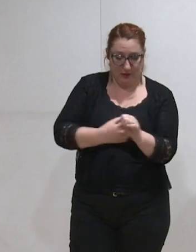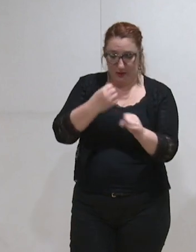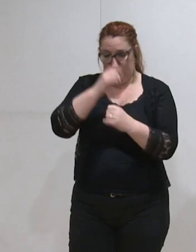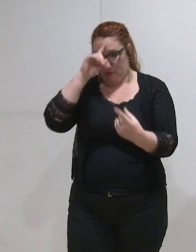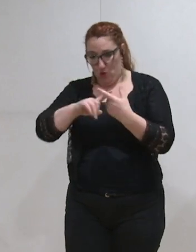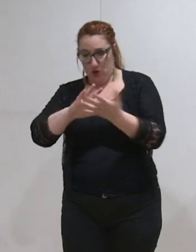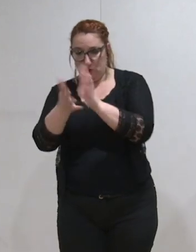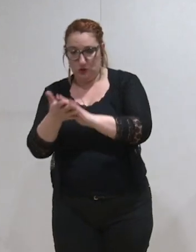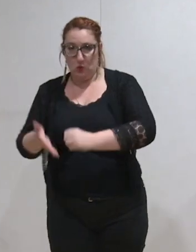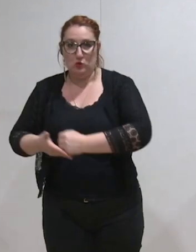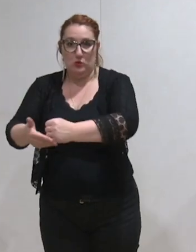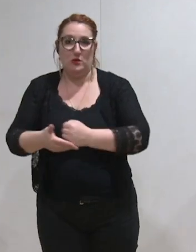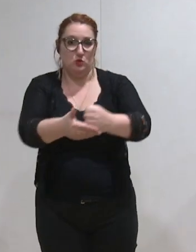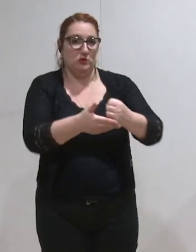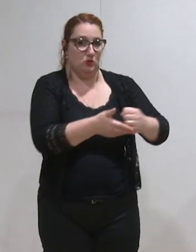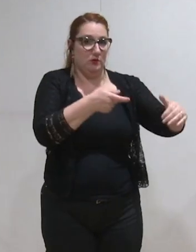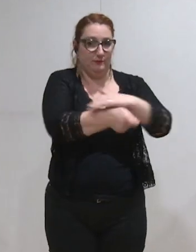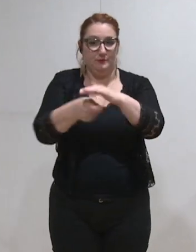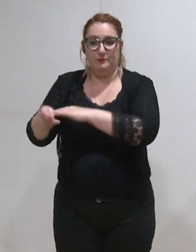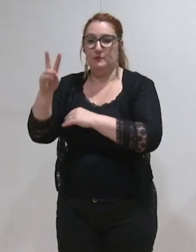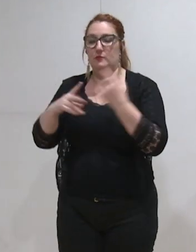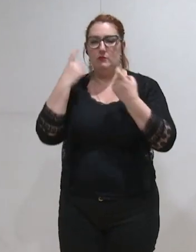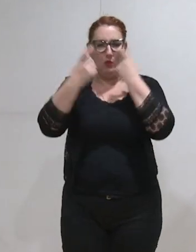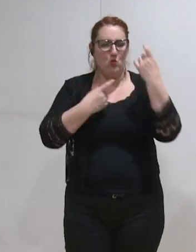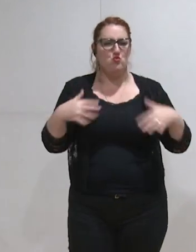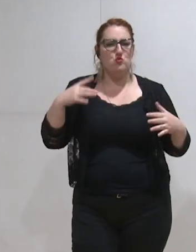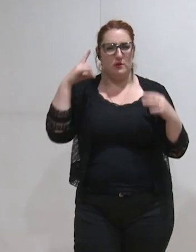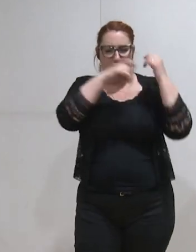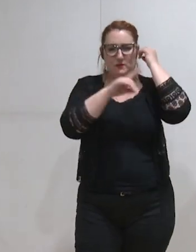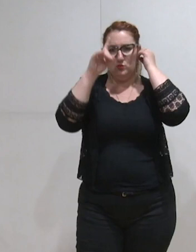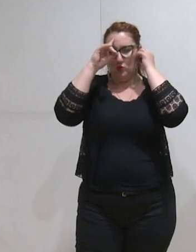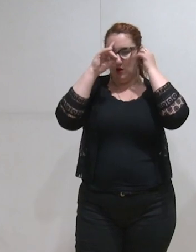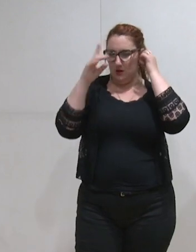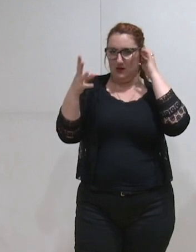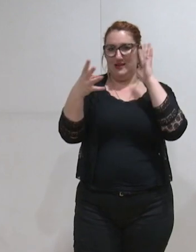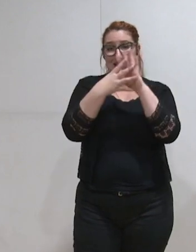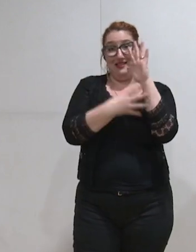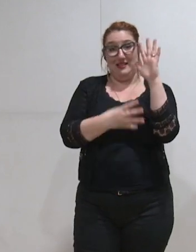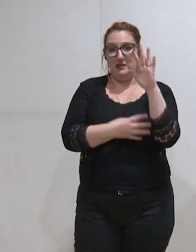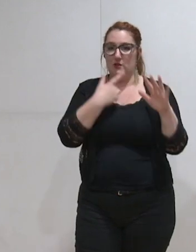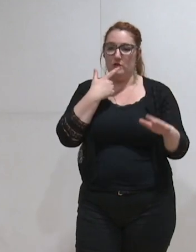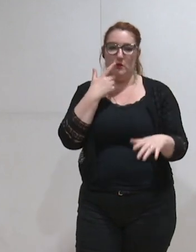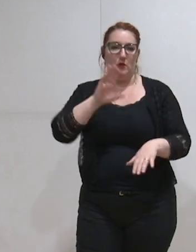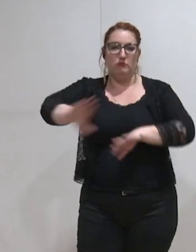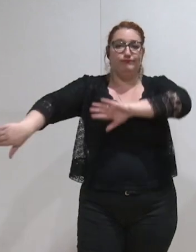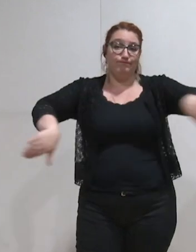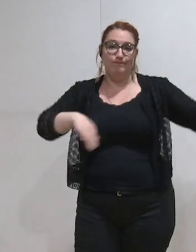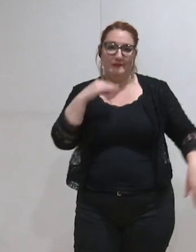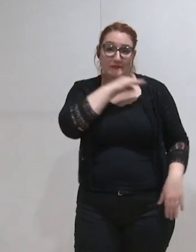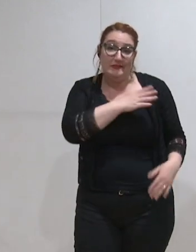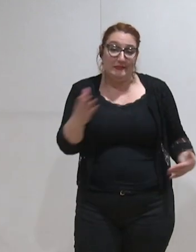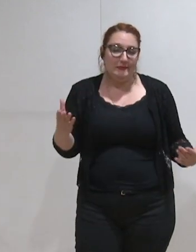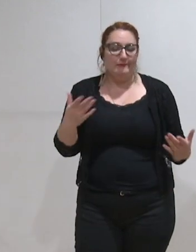associations alors la réflexion était quand même assez difficile parce que quand on met des critères on distingue assez rapidement et plus on met de